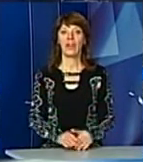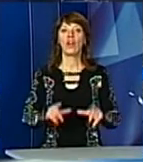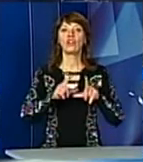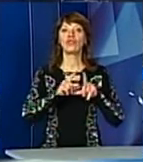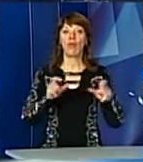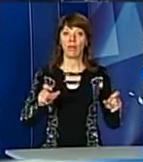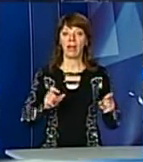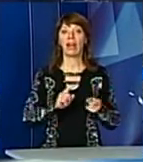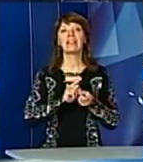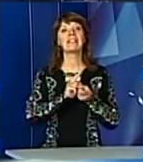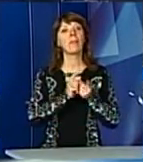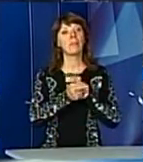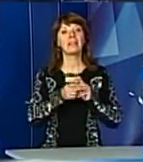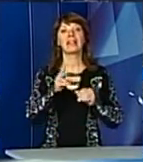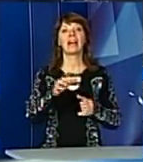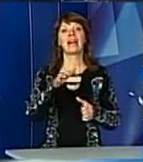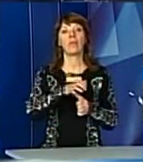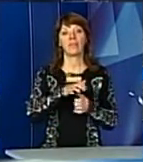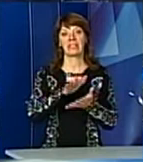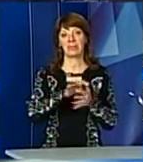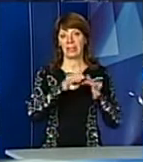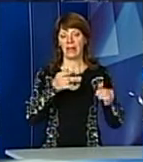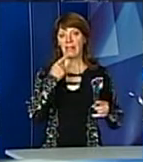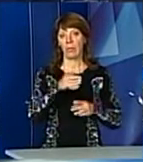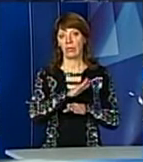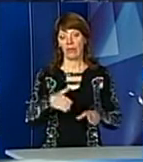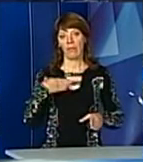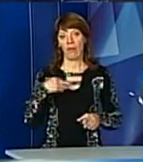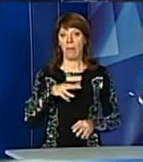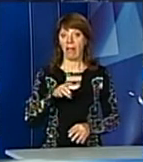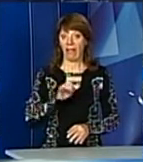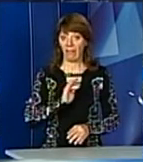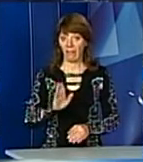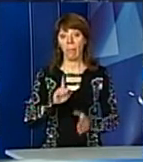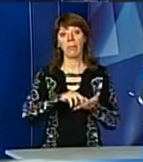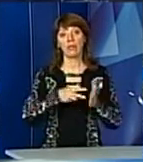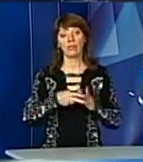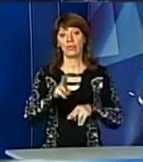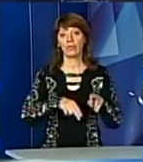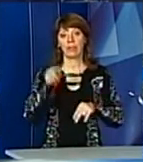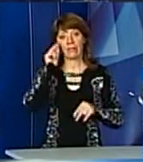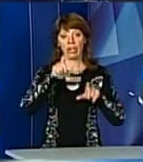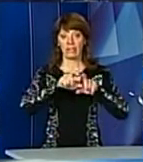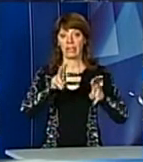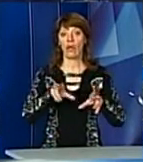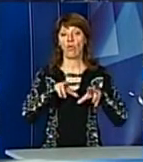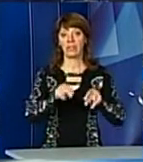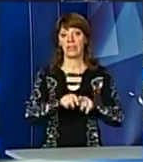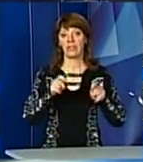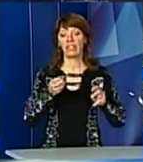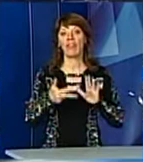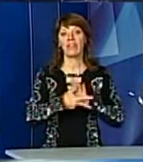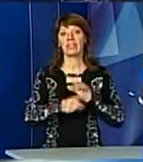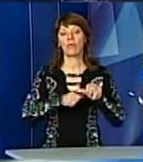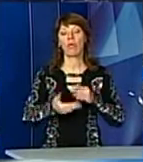Школа взамін на Грибовицьке сміттєзвалище. Неподалік Львова в Малихові планують збудувати навчальний заклад, який обіцяли відкрити ще